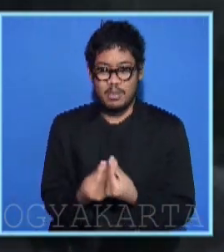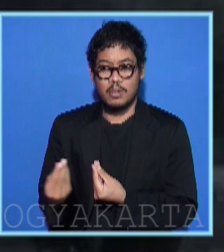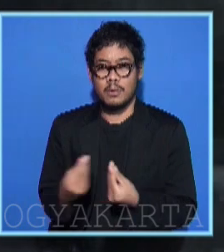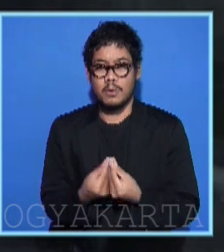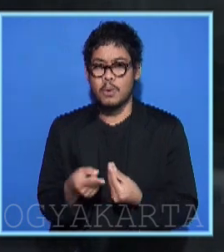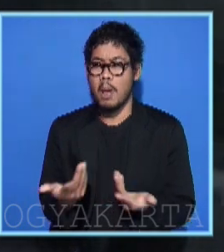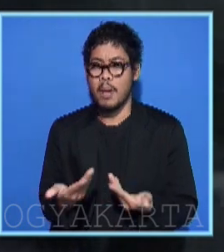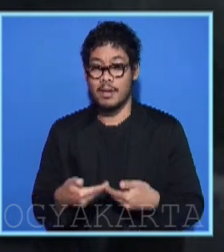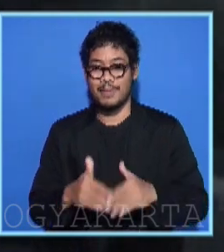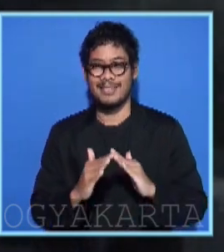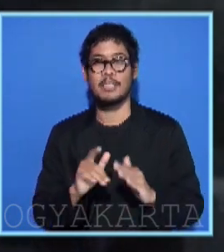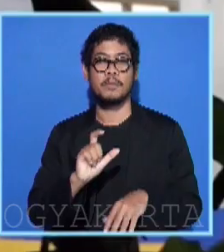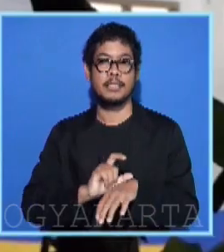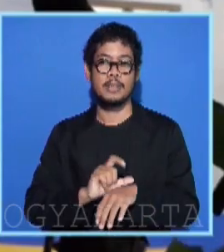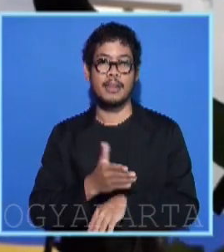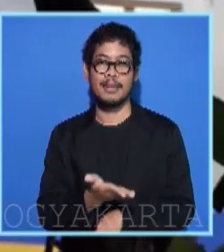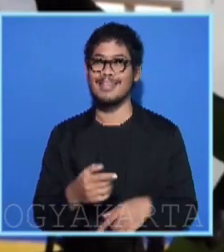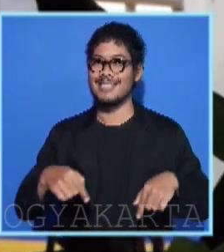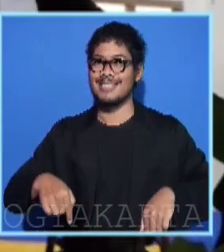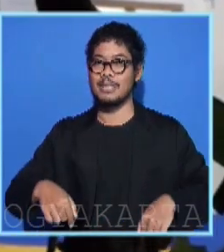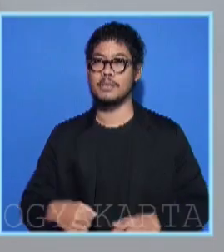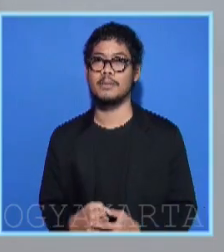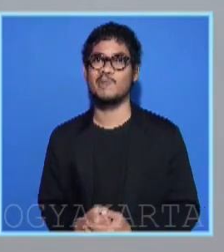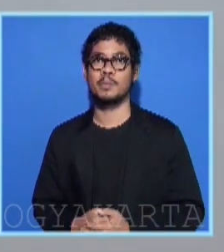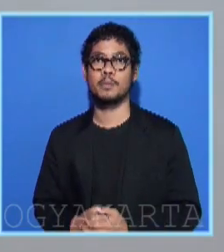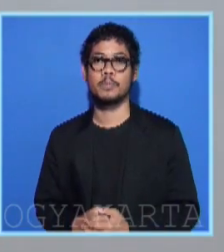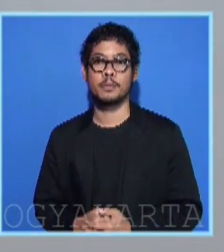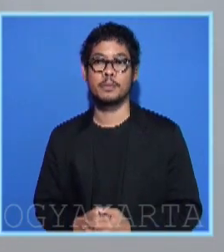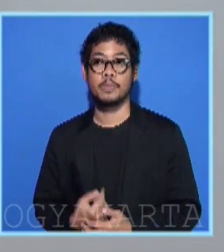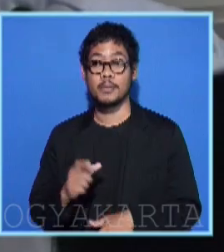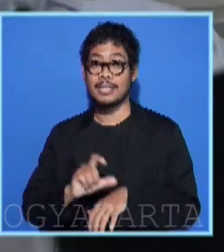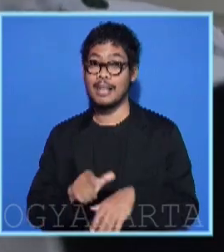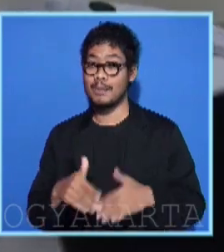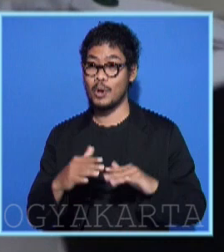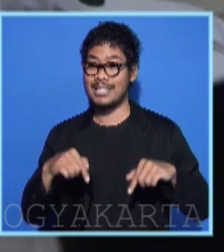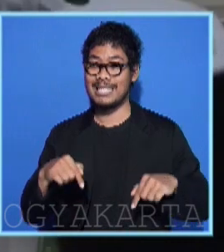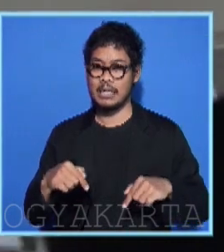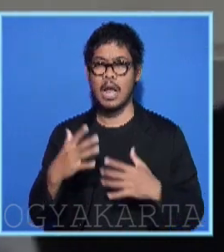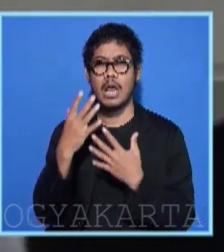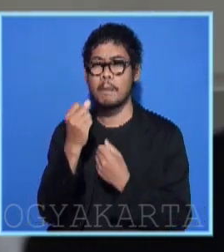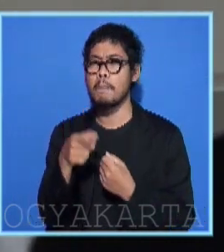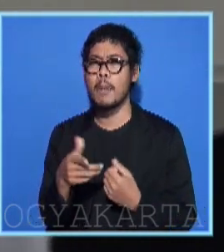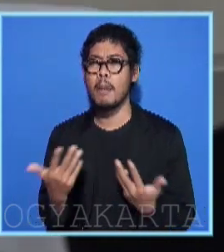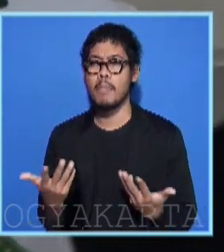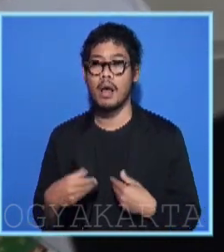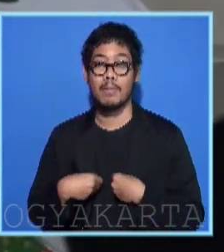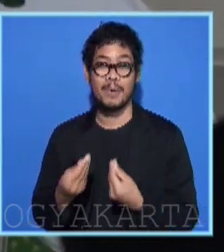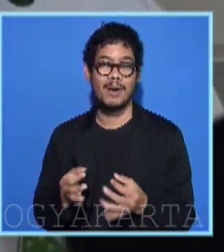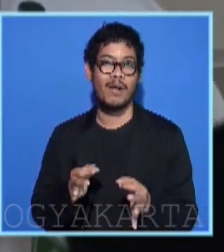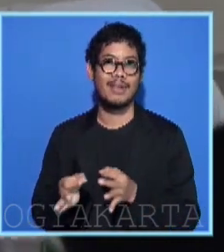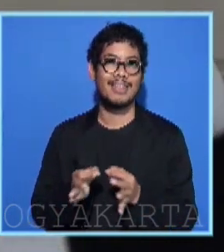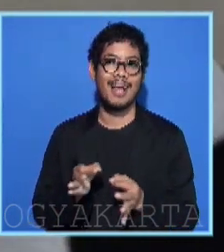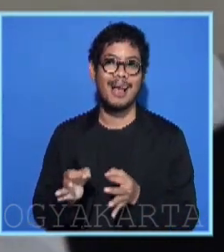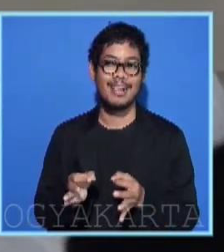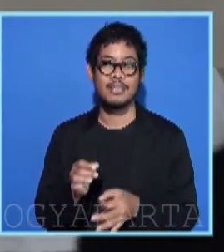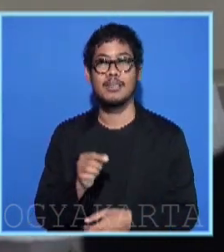peribadatan masjid al-amanah ini dengan dibangunnya masjid ini diharapkan bisa memfasilitasi potensi para Ustaz